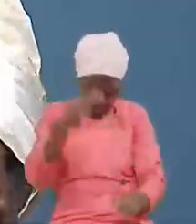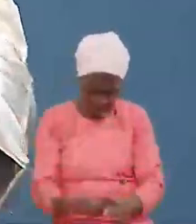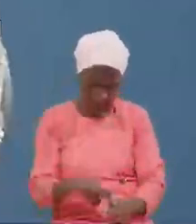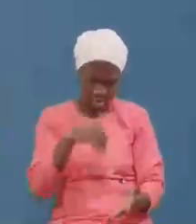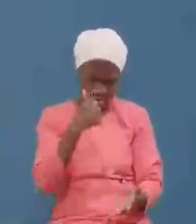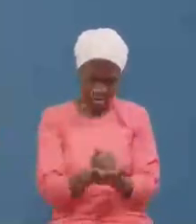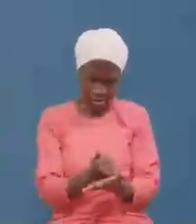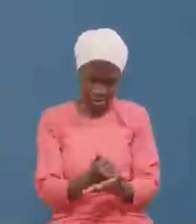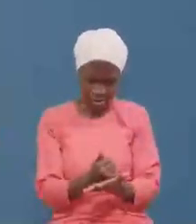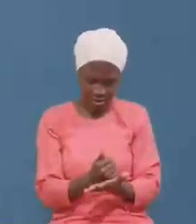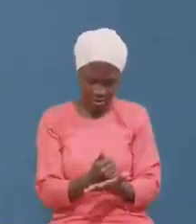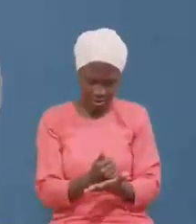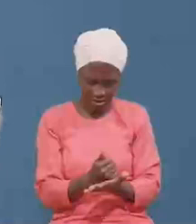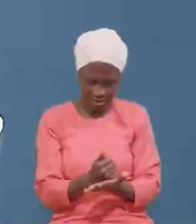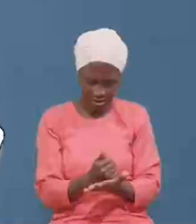de Jésus-Christ.